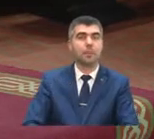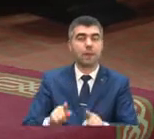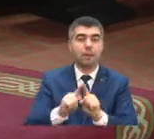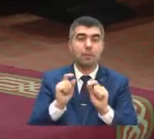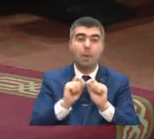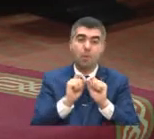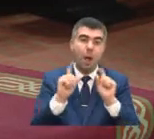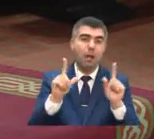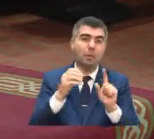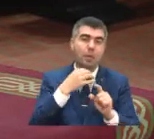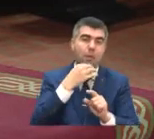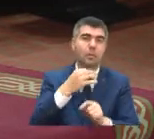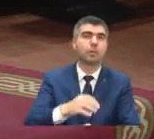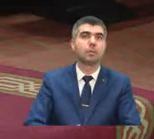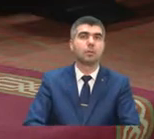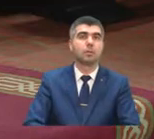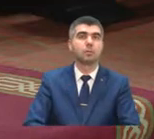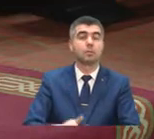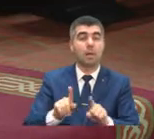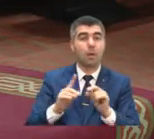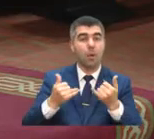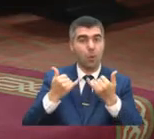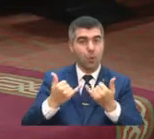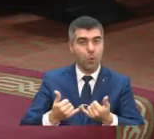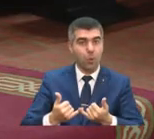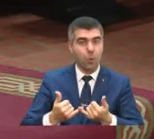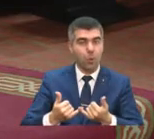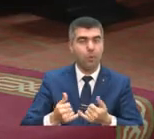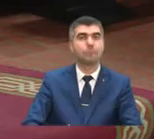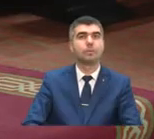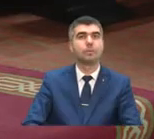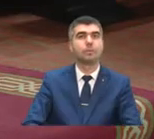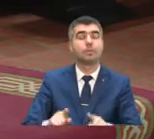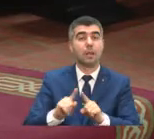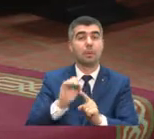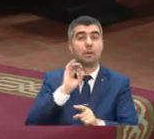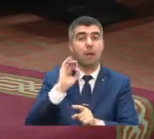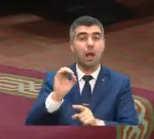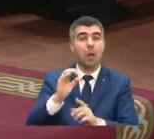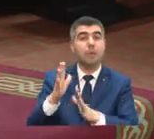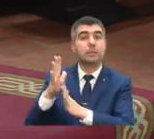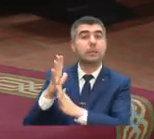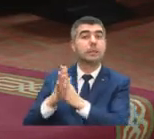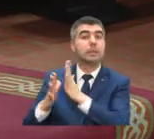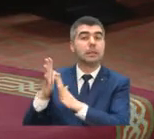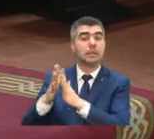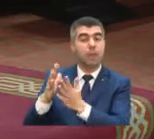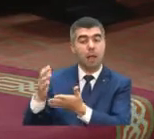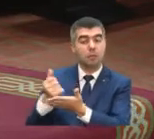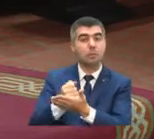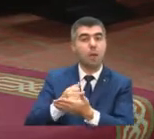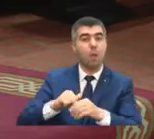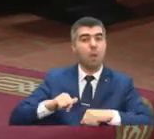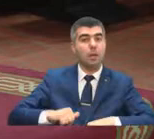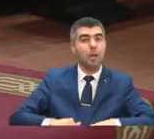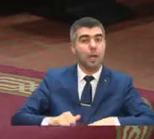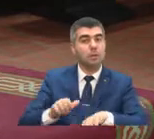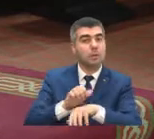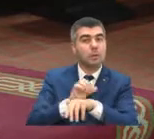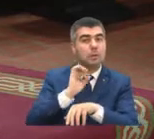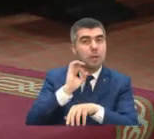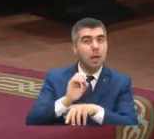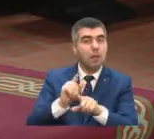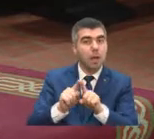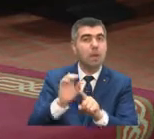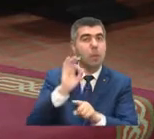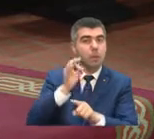واضحين، هذه فرصة لنا اليوم باش هاد الإرث اللي شديناه أنه يستعمل ويستعمل